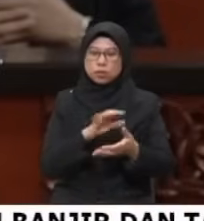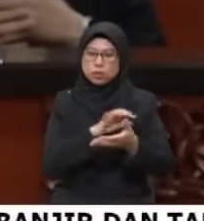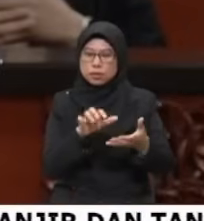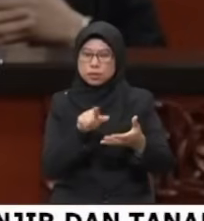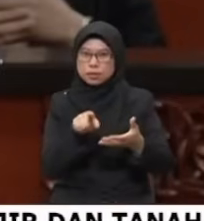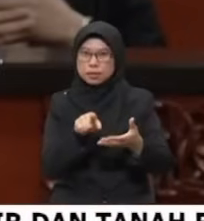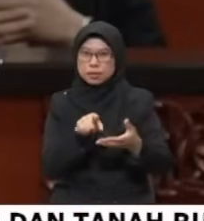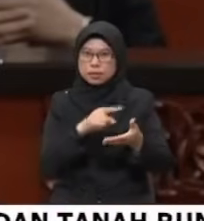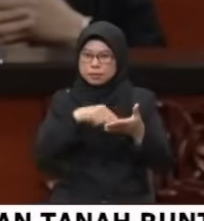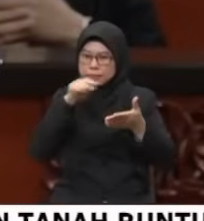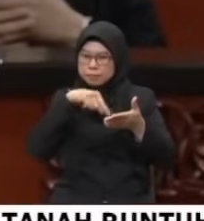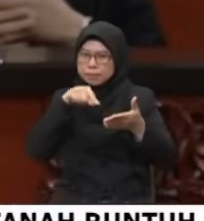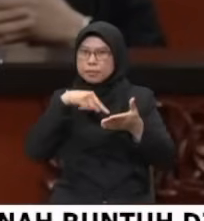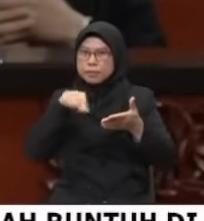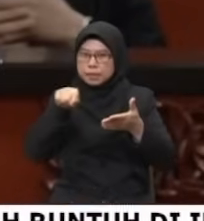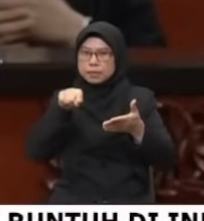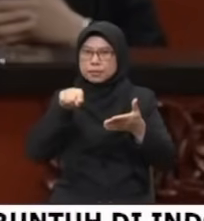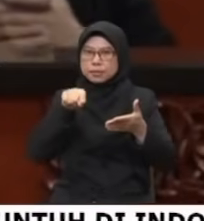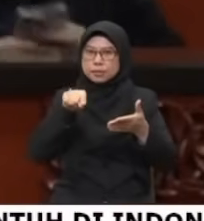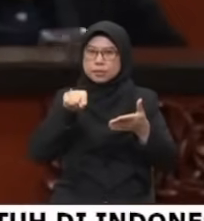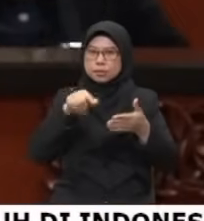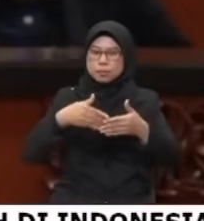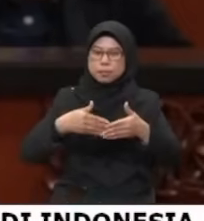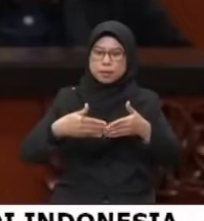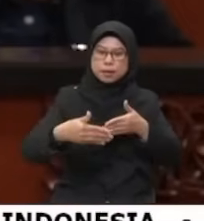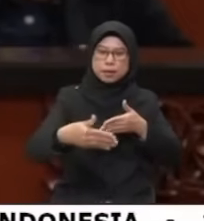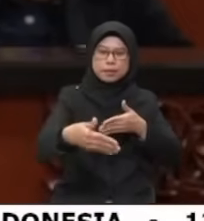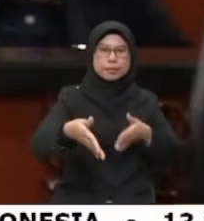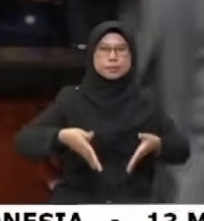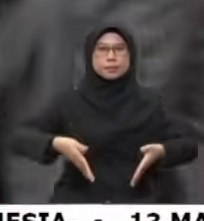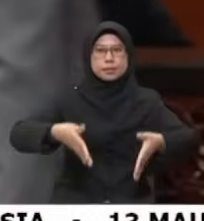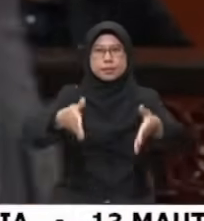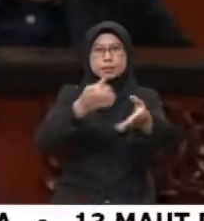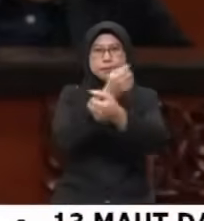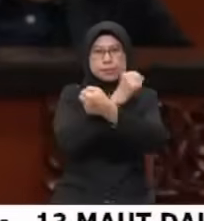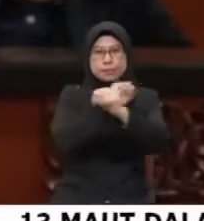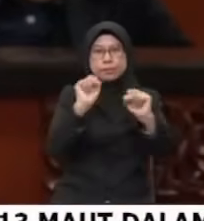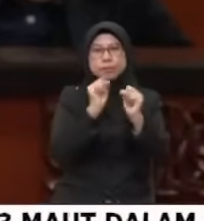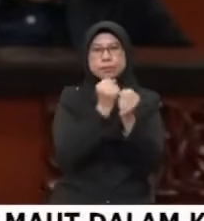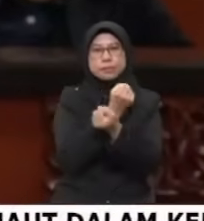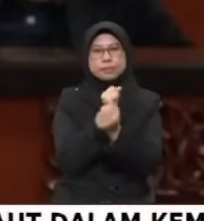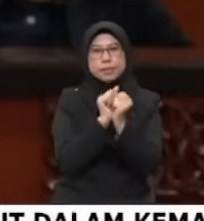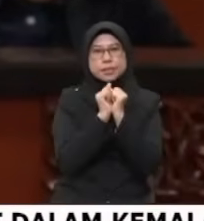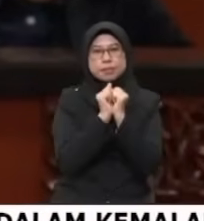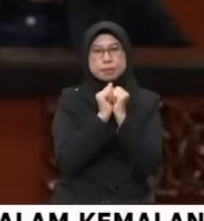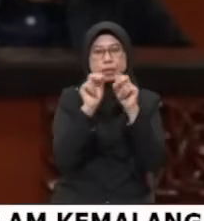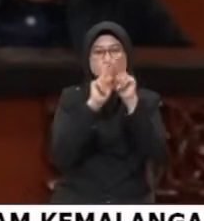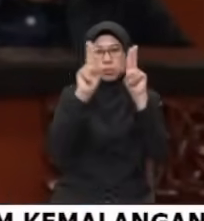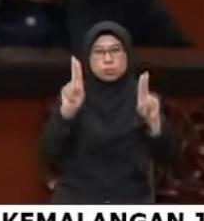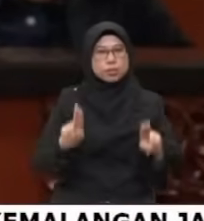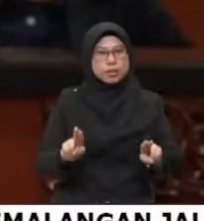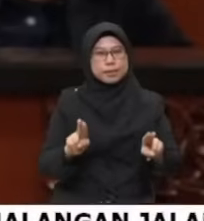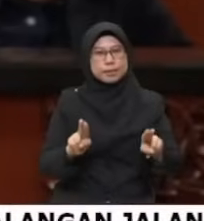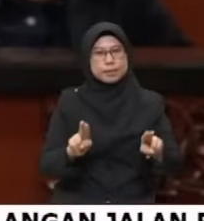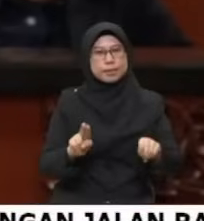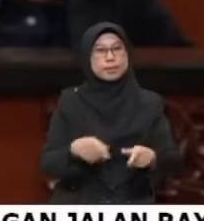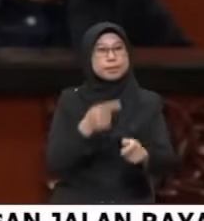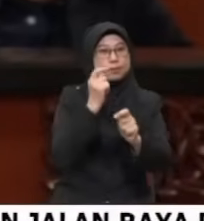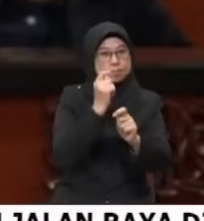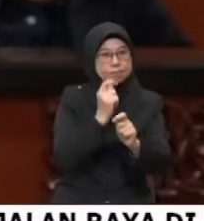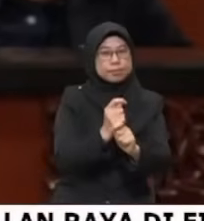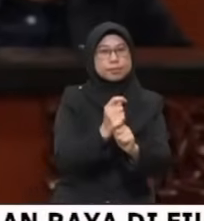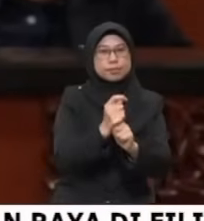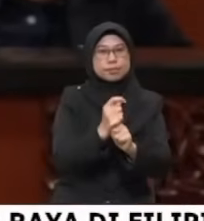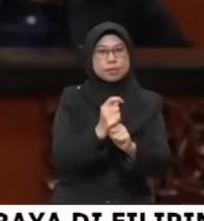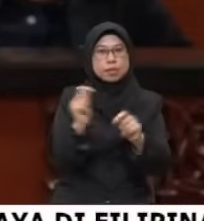dengan pemeriksaan sepanjang lokasi yang telah siap dilaksanakan bersama ujian-ujian yang ditetapkan di